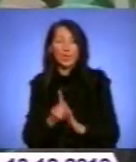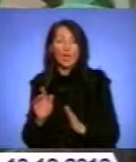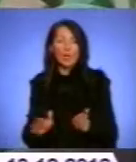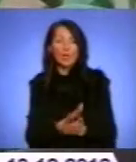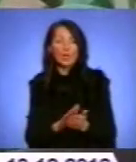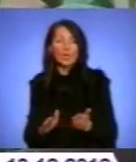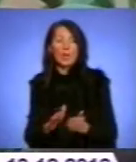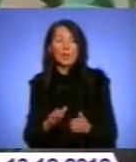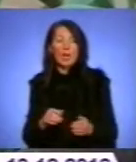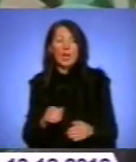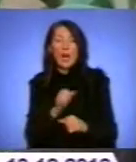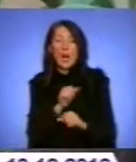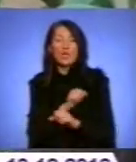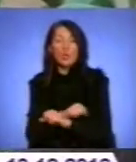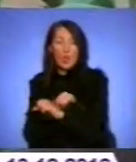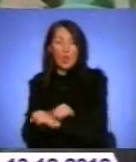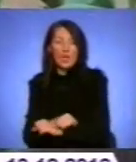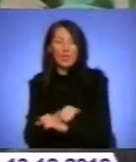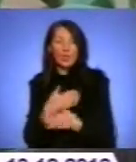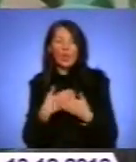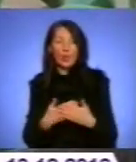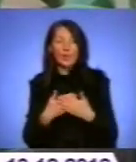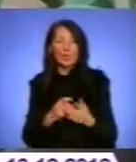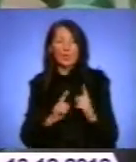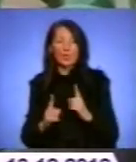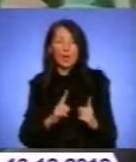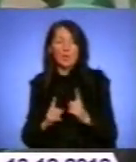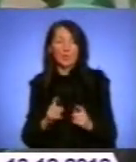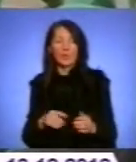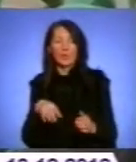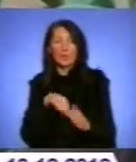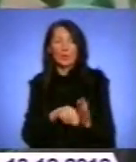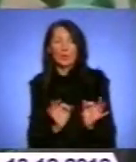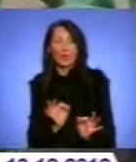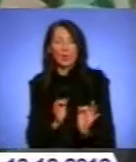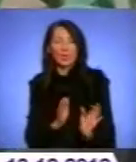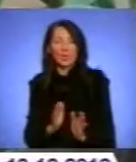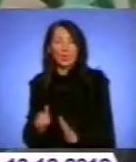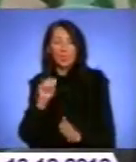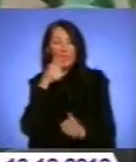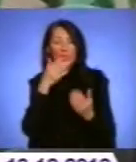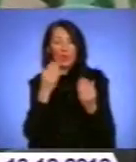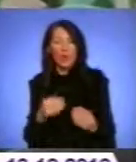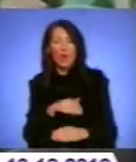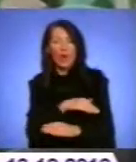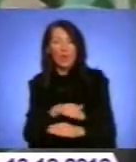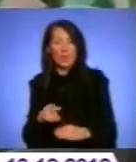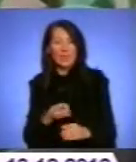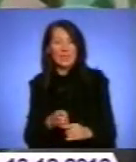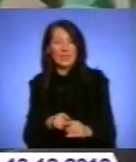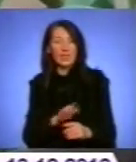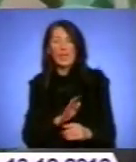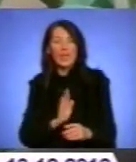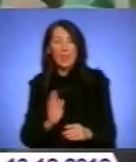на зупинках громадського транспорту. Тобто входимо в нормальний режим. Думаємо, що вже завтрашнього дня вулиці, які би були б